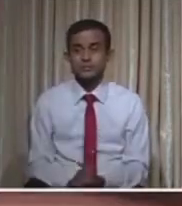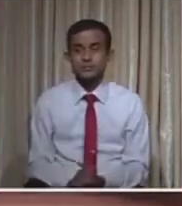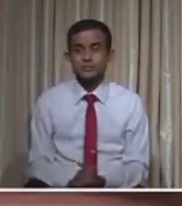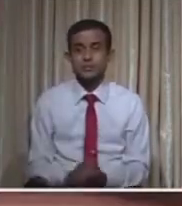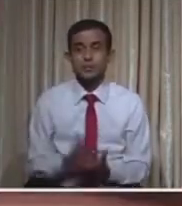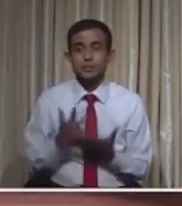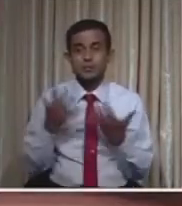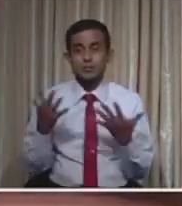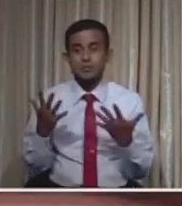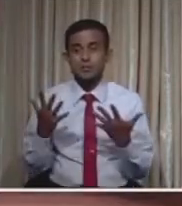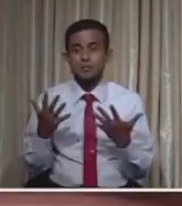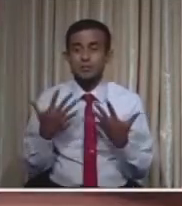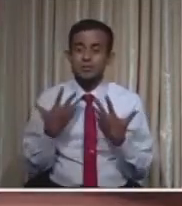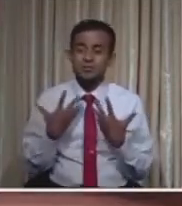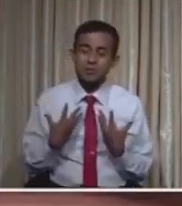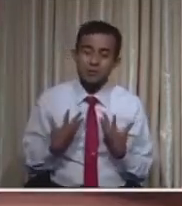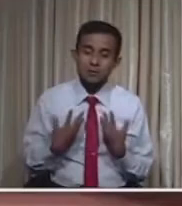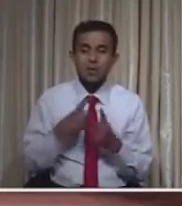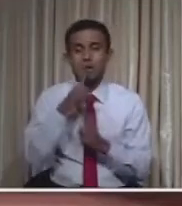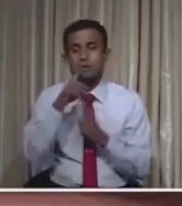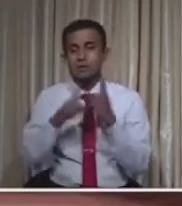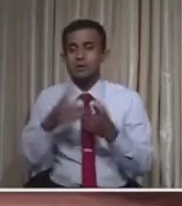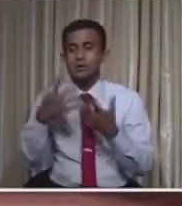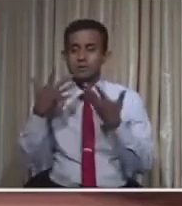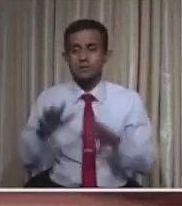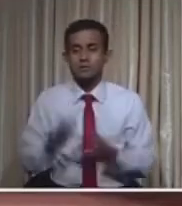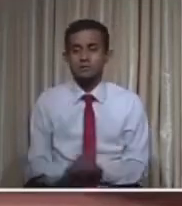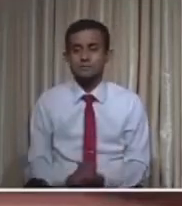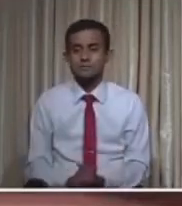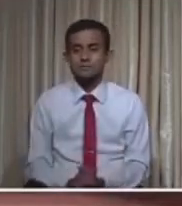බොහොම සංවේදී කතාවක් කළා.